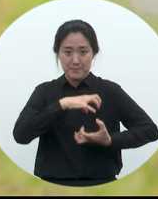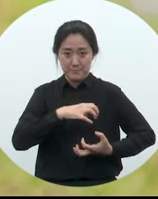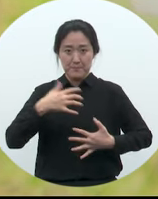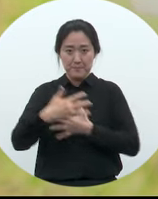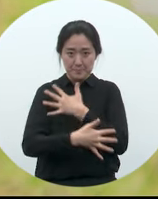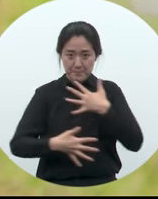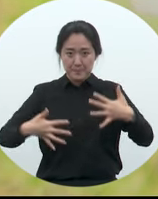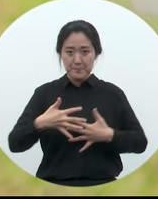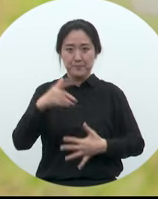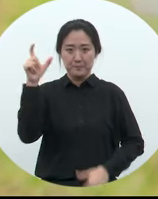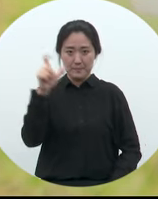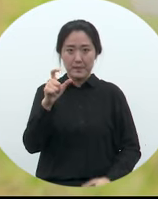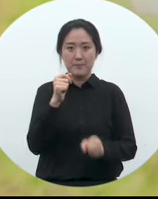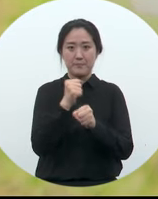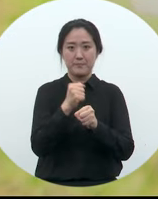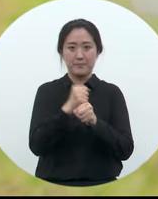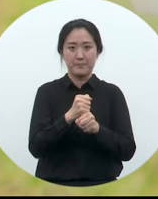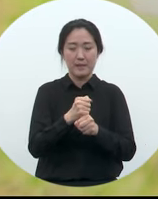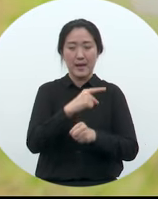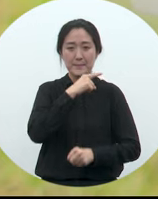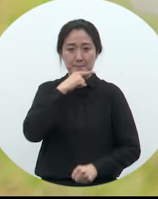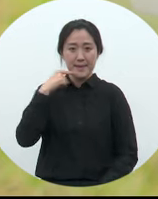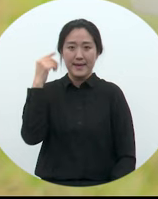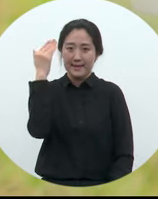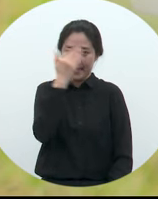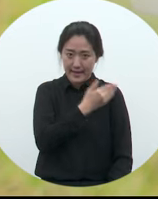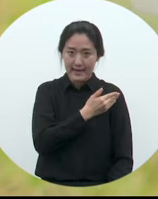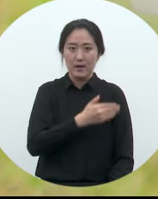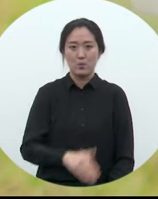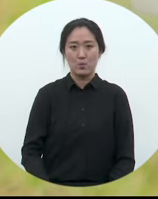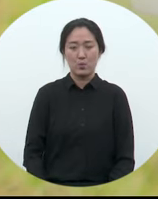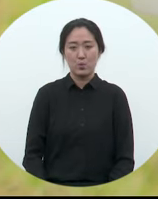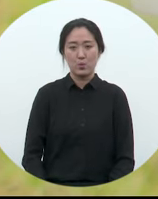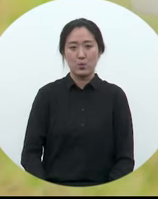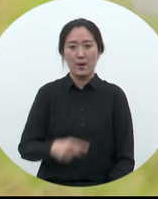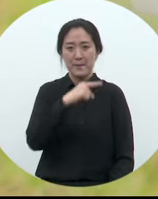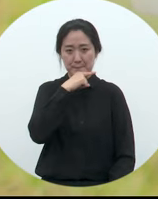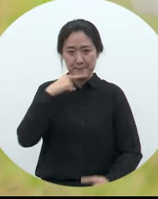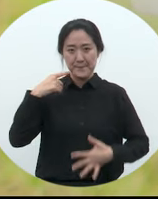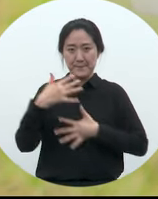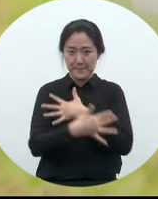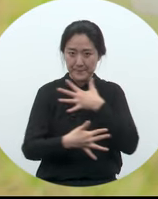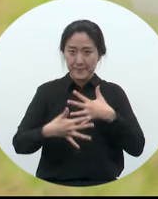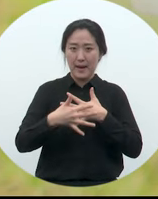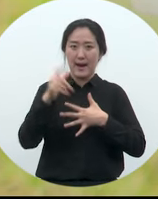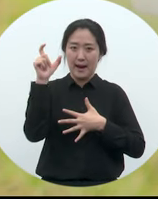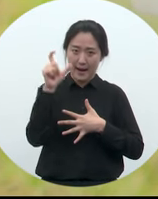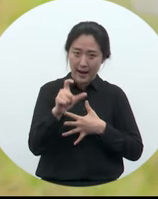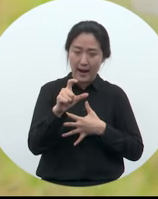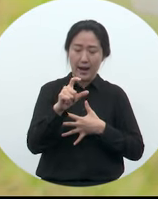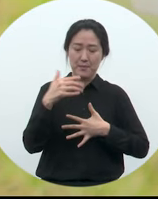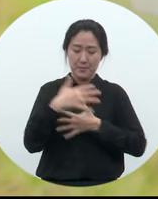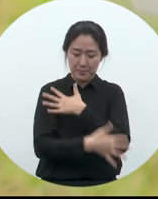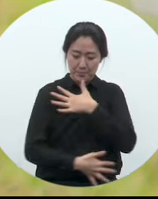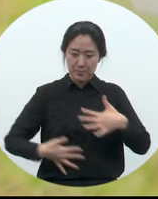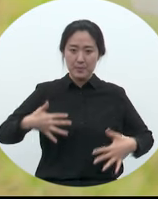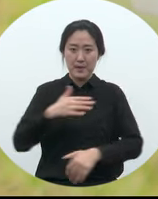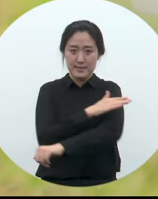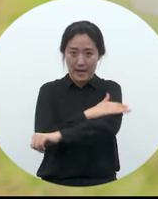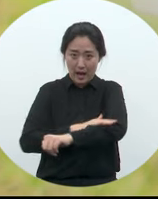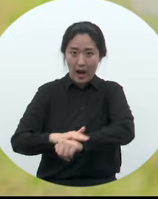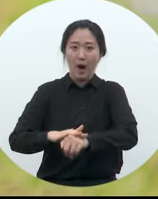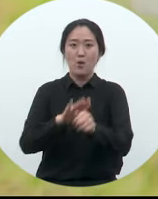때문에 심혈관 기능을 굉장히 튼튼하게 해줍니다. 그러니까 혈액을 맑게 하고 혈관을 굉장히